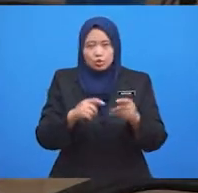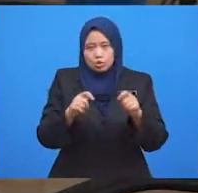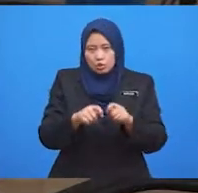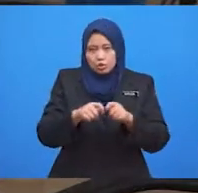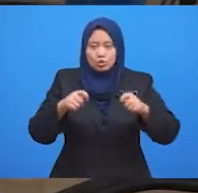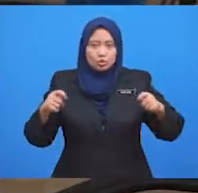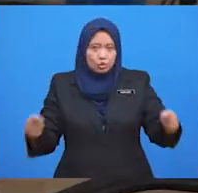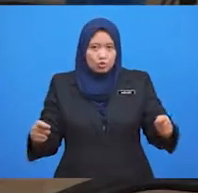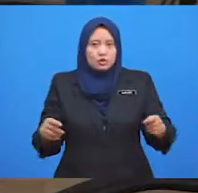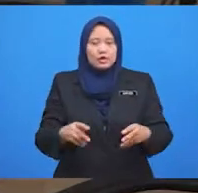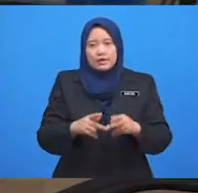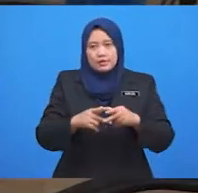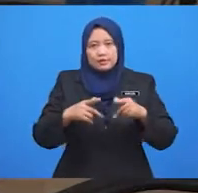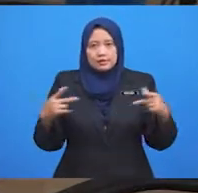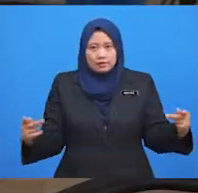dengan kontraindikasi?